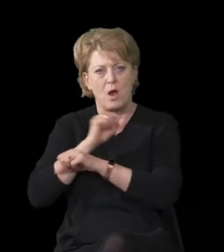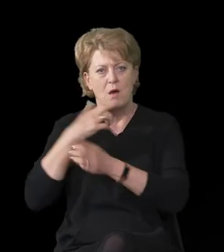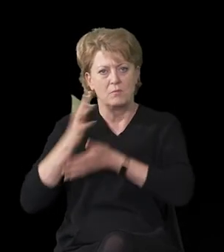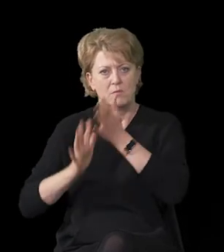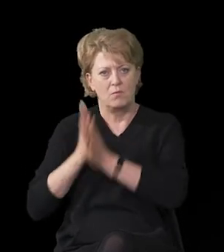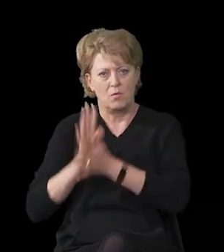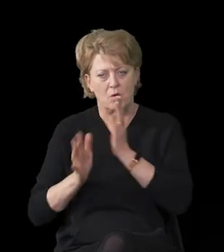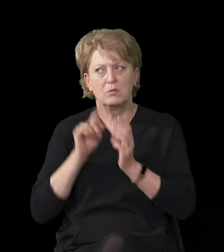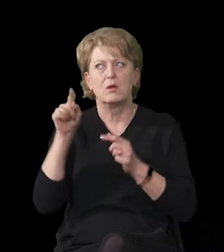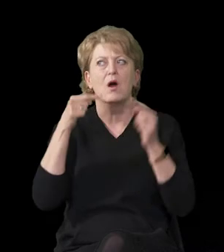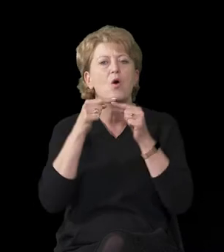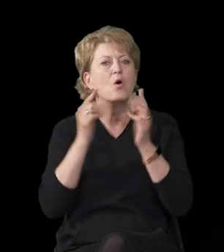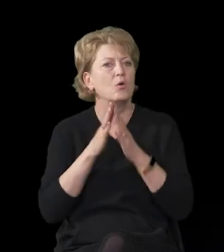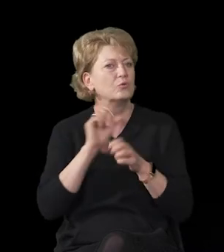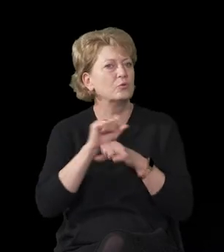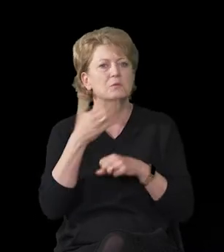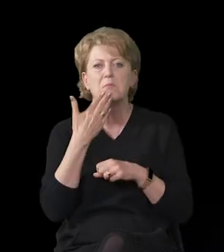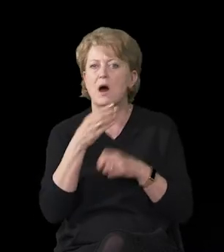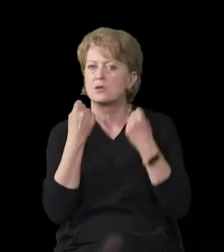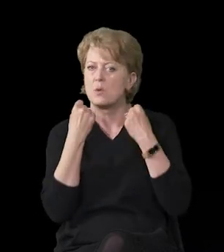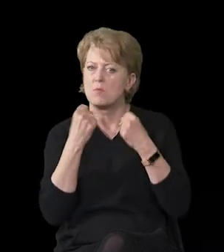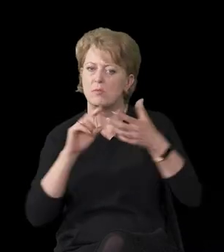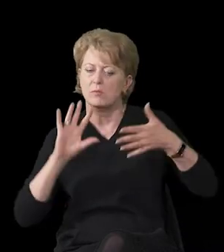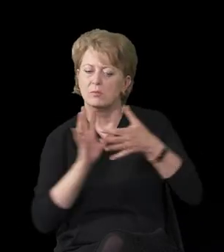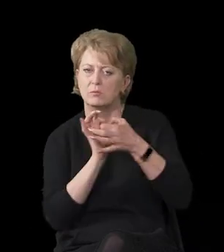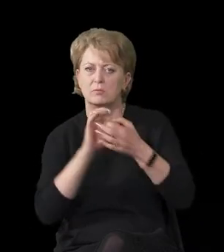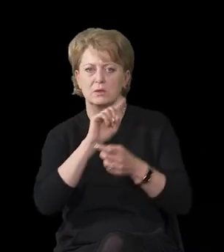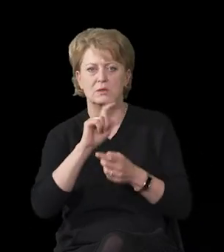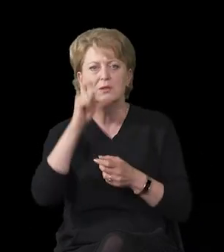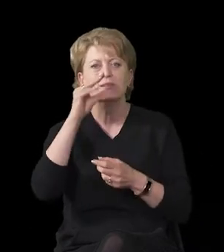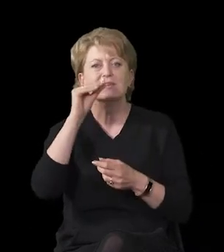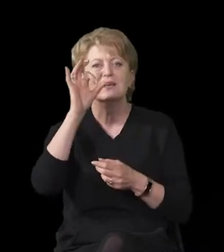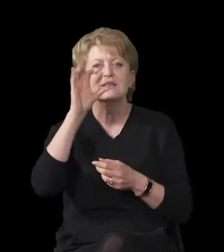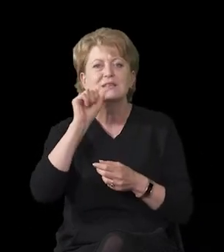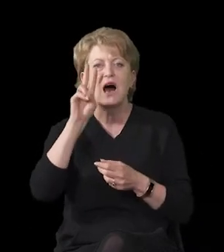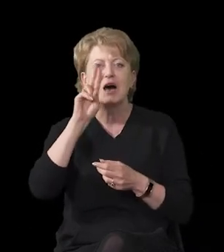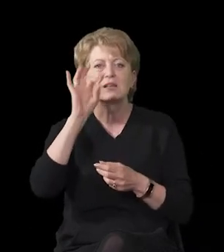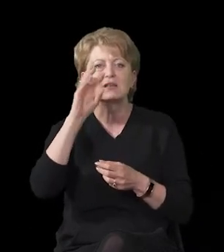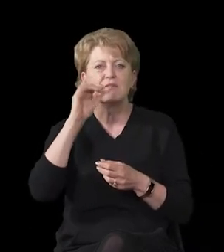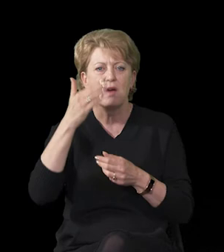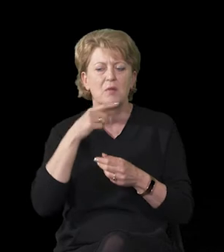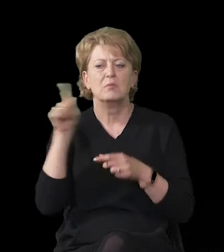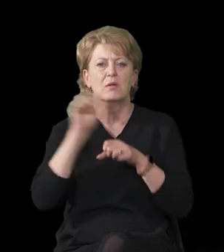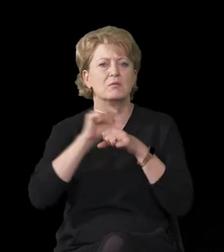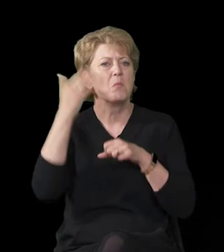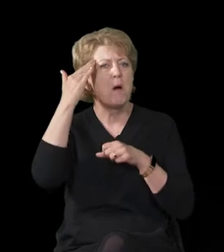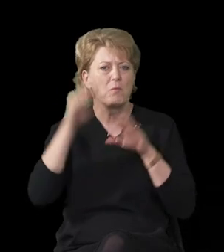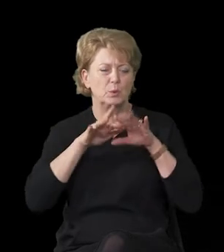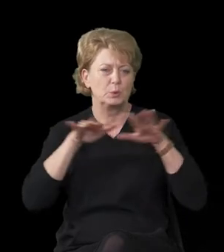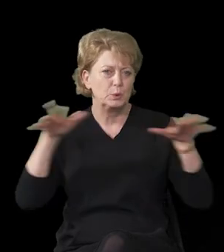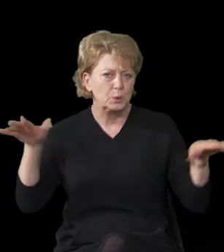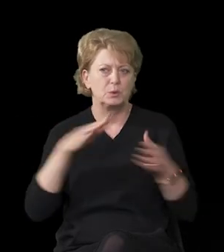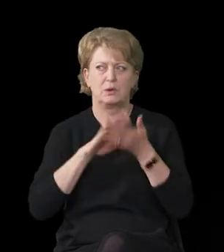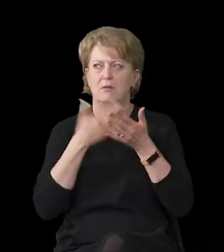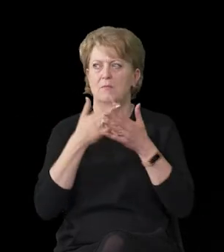Ten kościół jest bardzo mocno związany z cesarzem, znajdują się tam różne pamiątki po nim, między innymi tron, w którym modlił się w